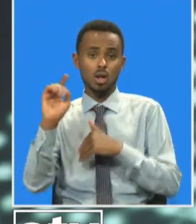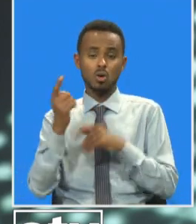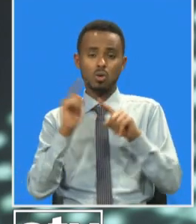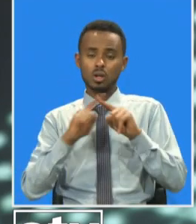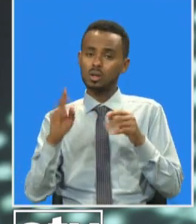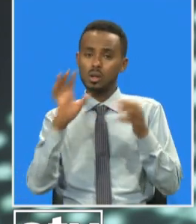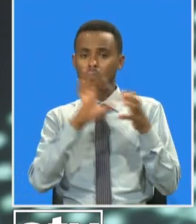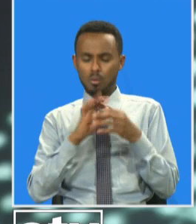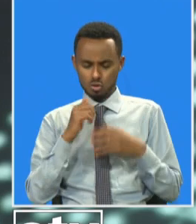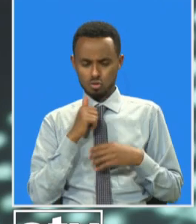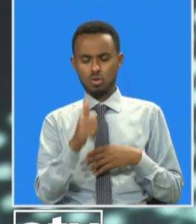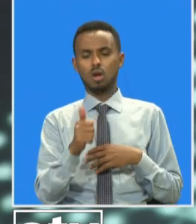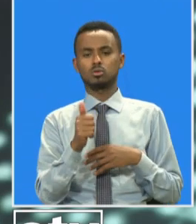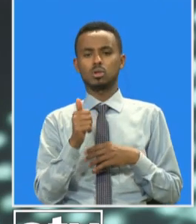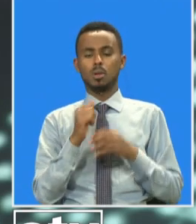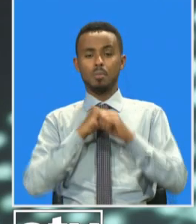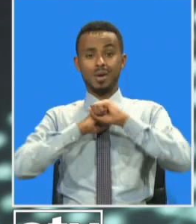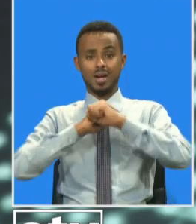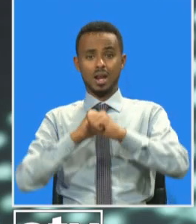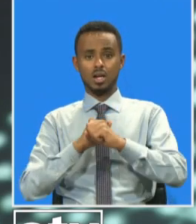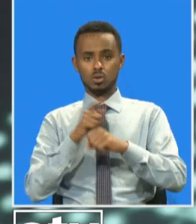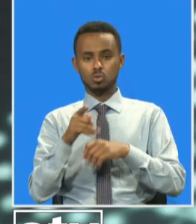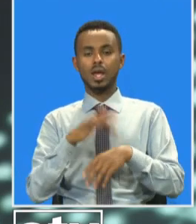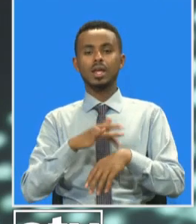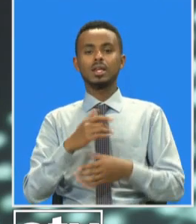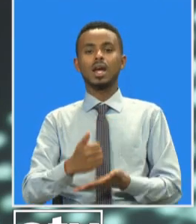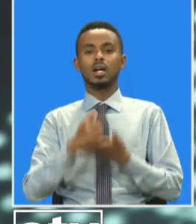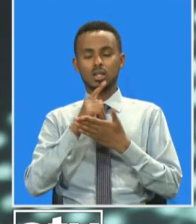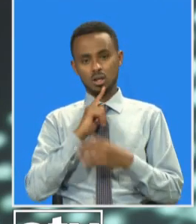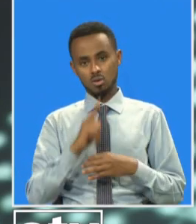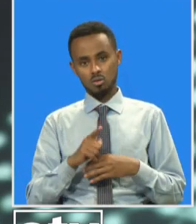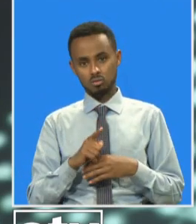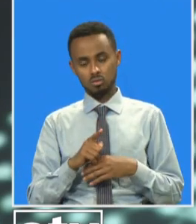ግን የማህበረሰቡ ራሱን በመከላከል ሱሬ እንዲያገዘን ነው